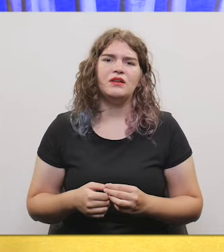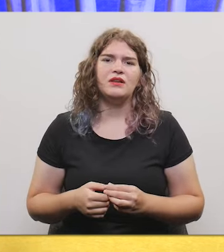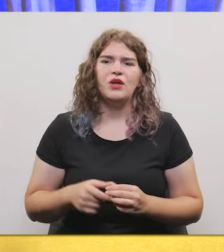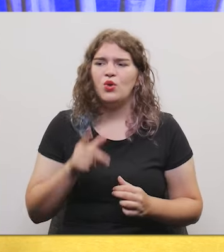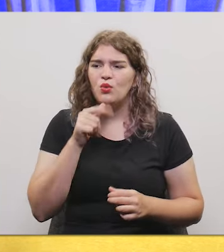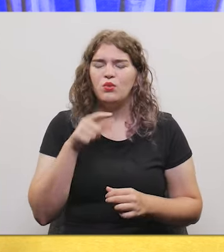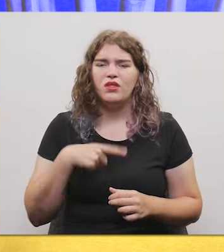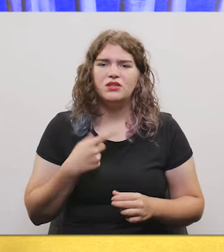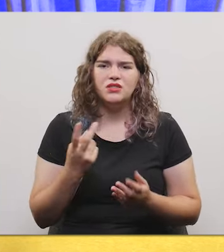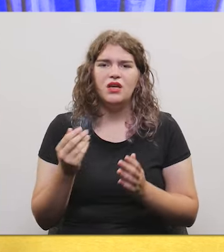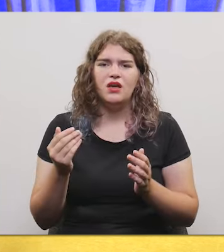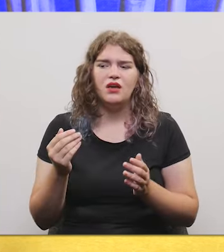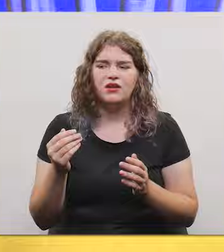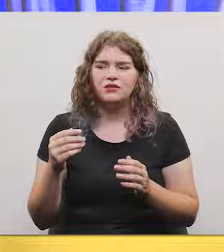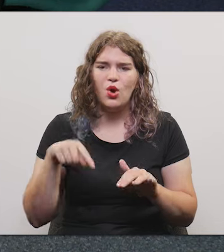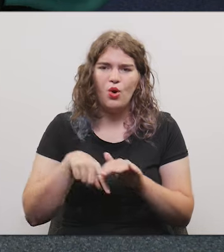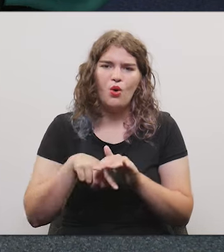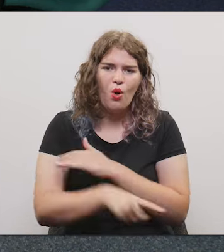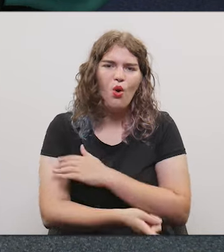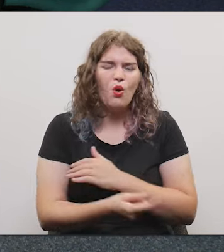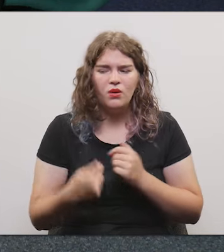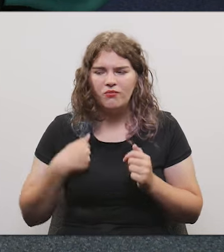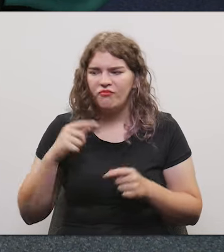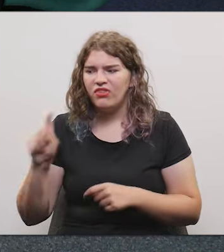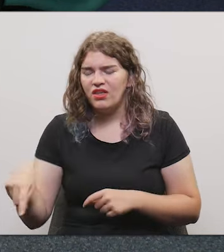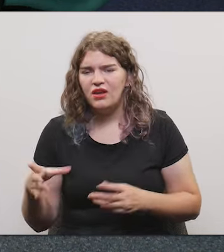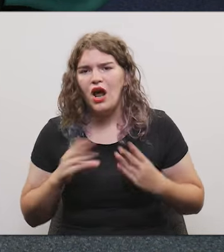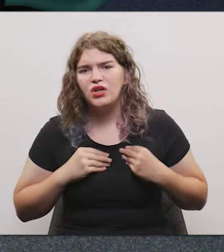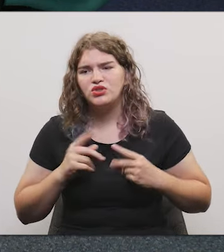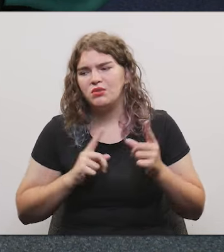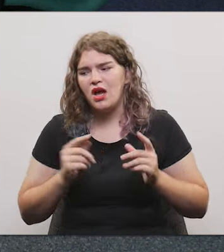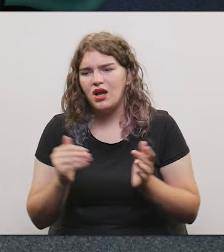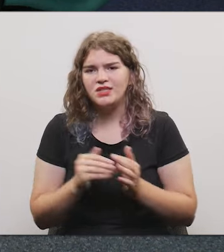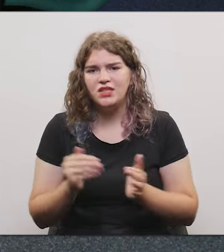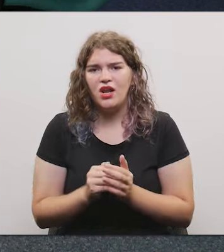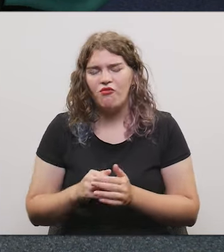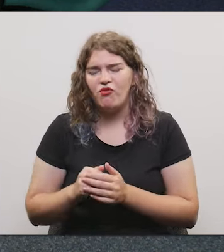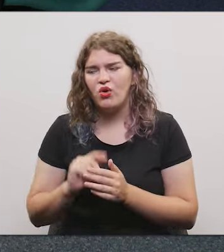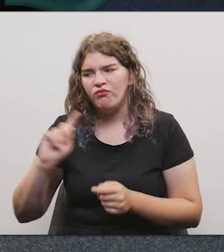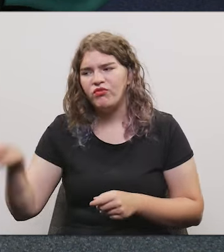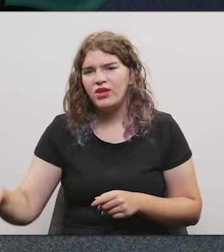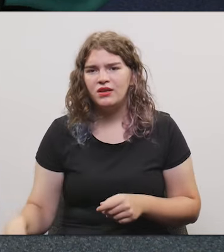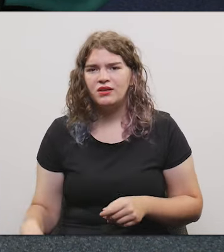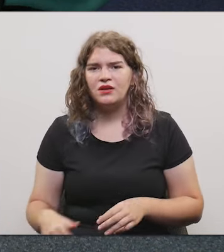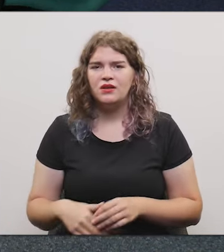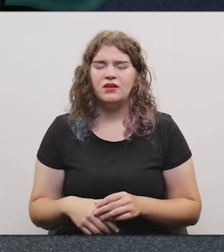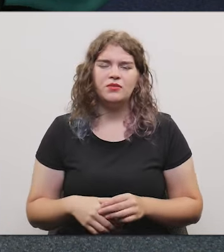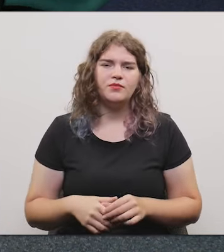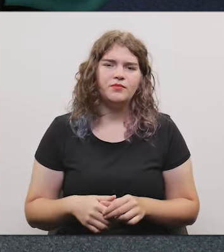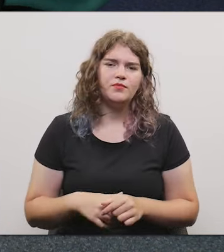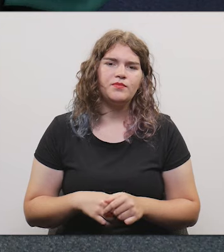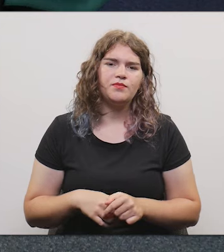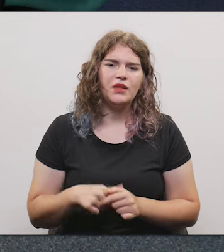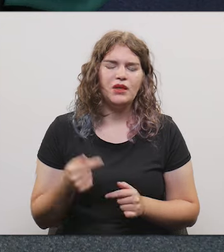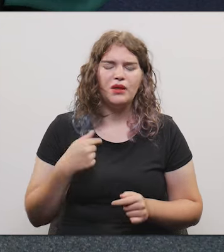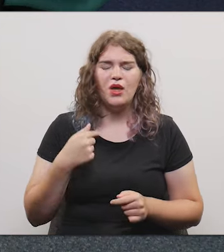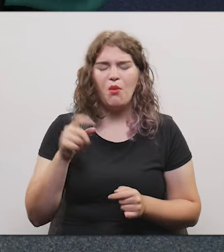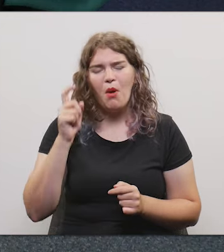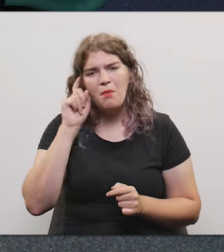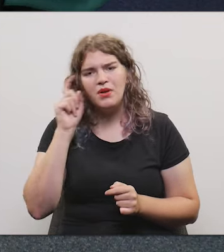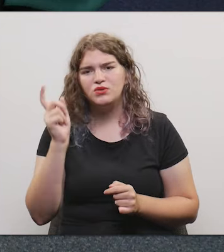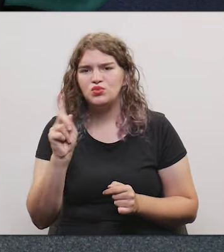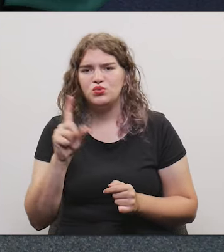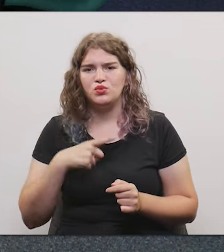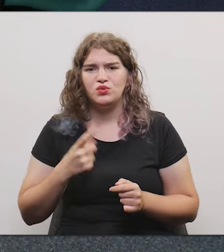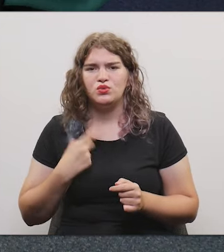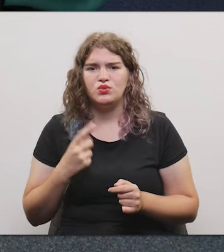hai că intru eu acolo în spărtură. A fost mai ușor pentru tine să accepți? Da, cred că da.